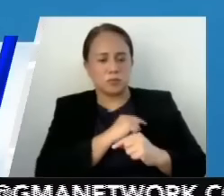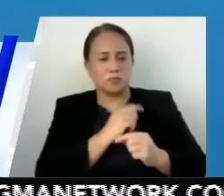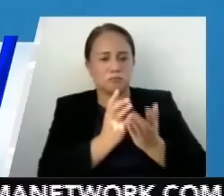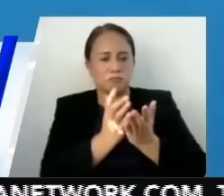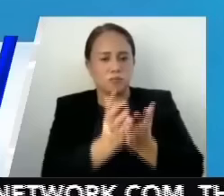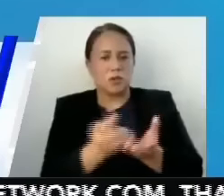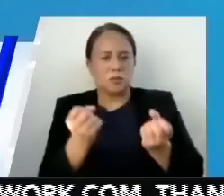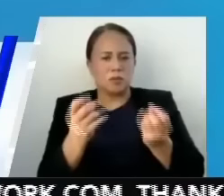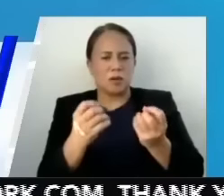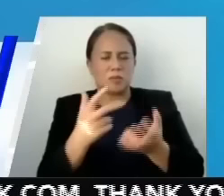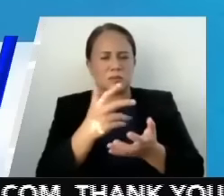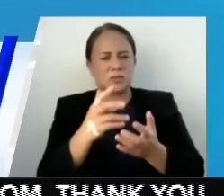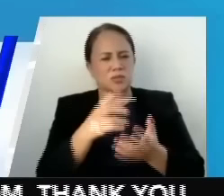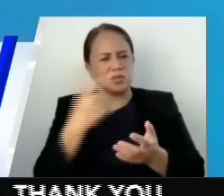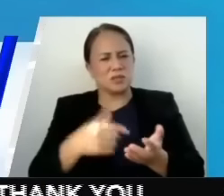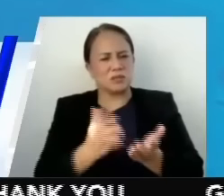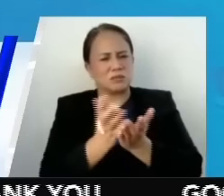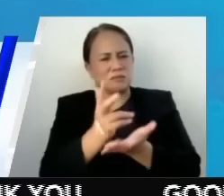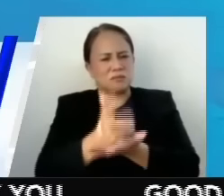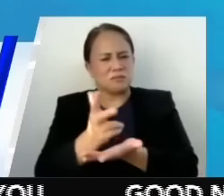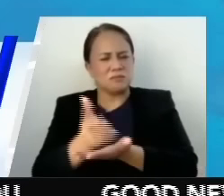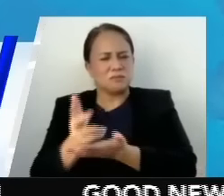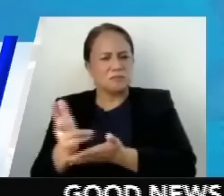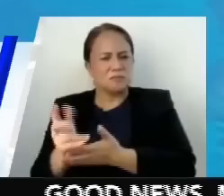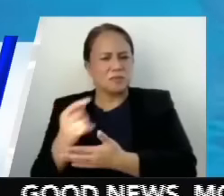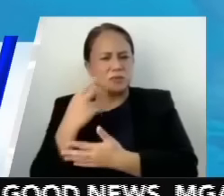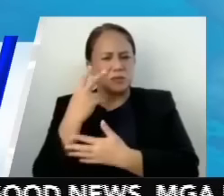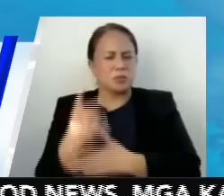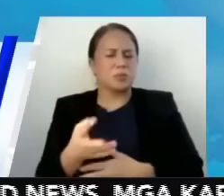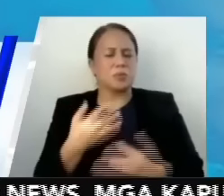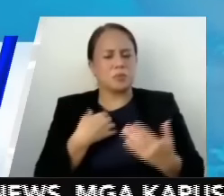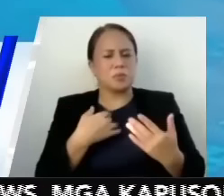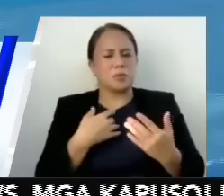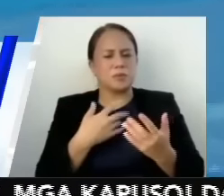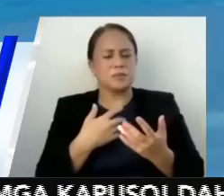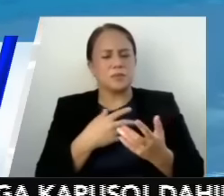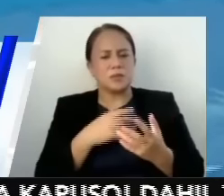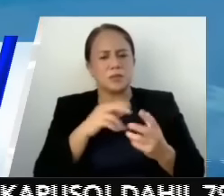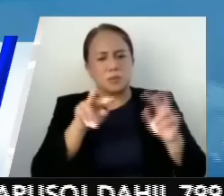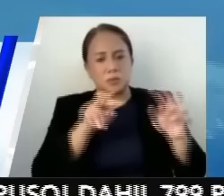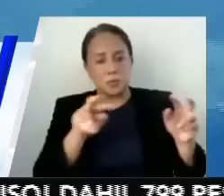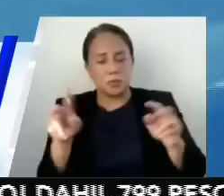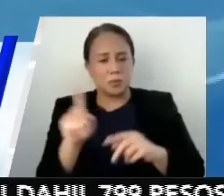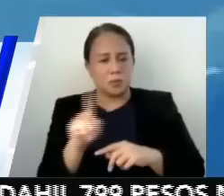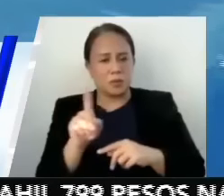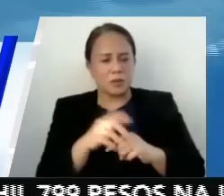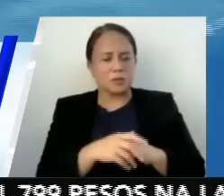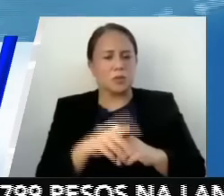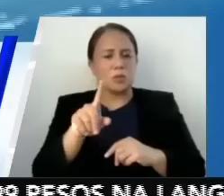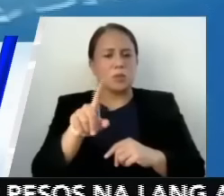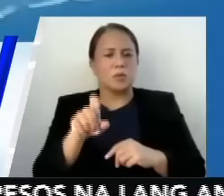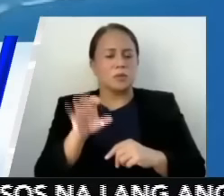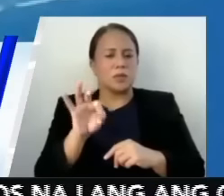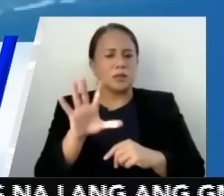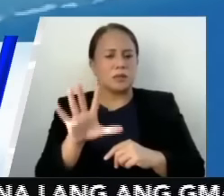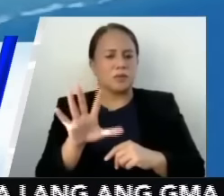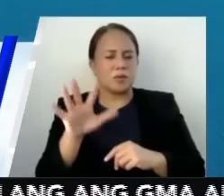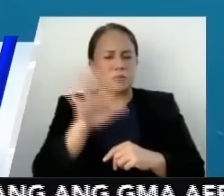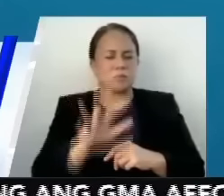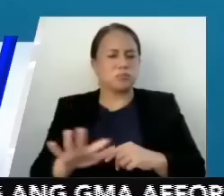Chinese Maritime Militia. Sa monitoring ng Asia Maritime Transparency Initiative, nasa 195 ang average na dami ng